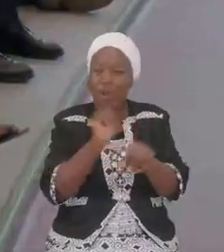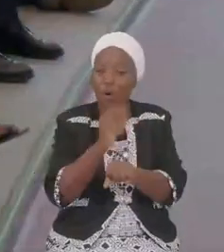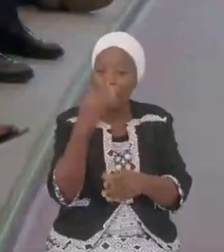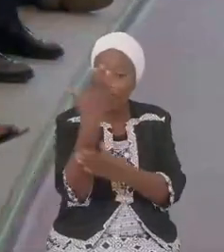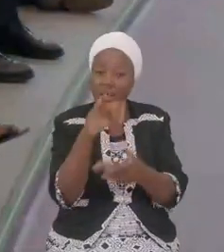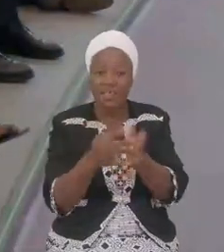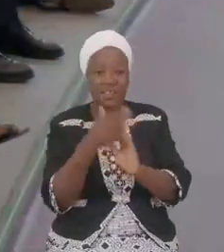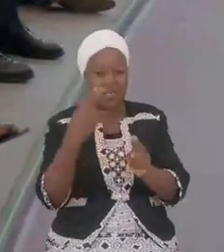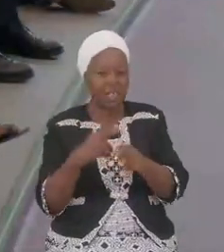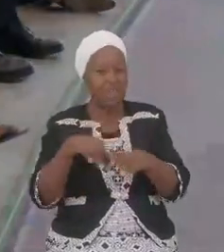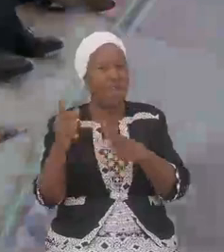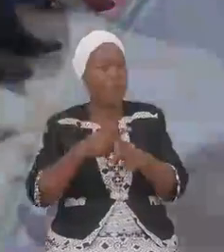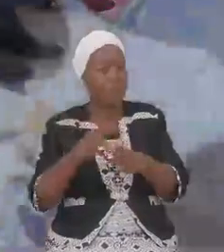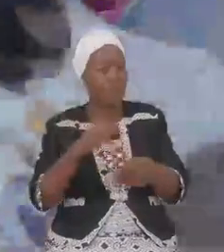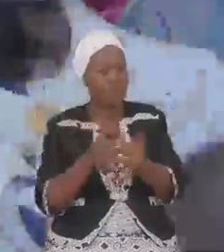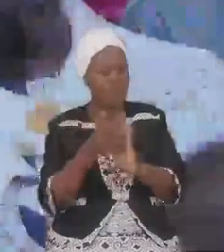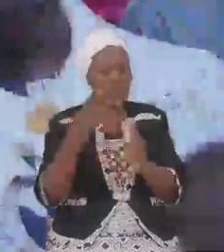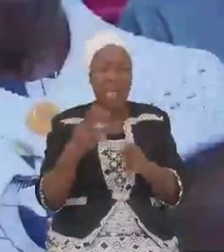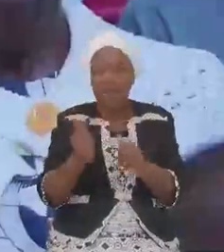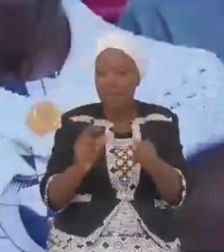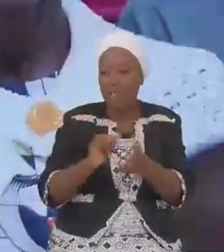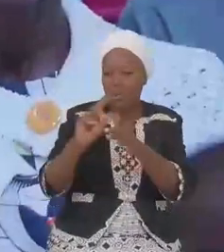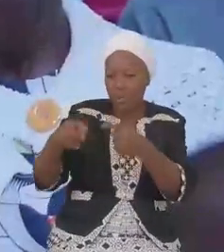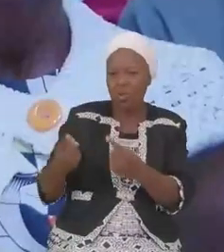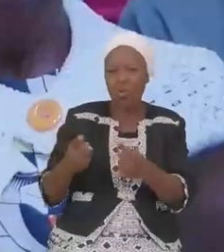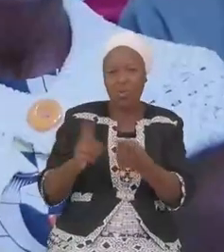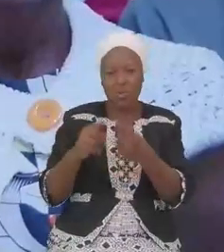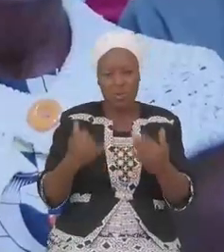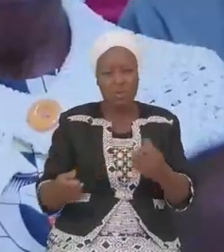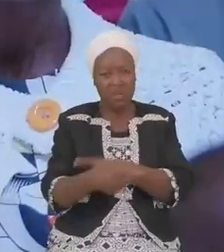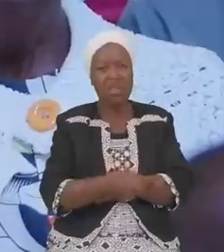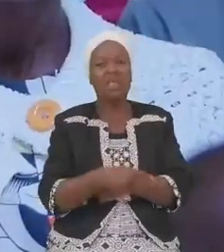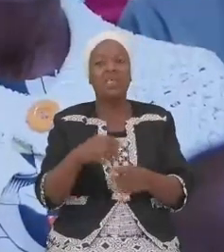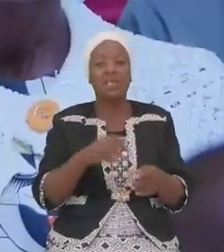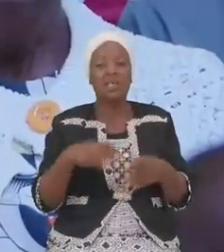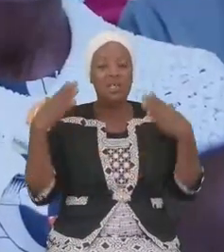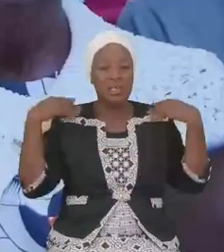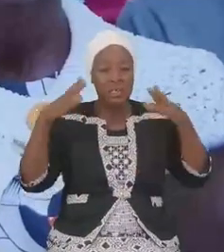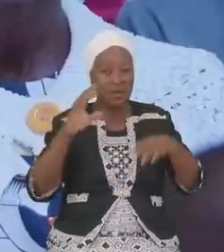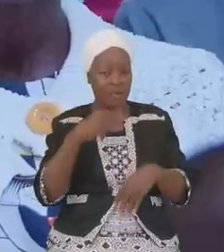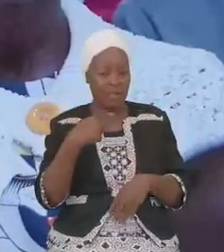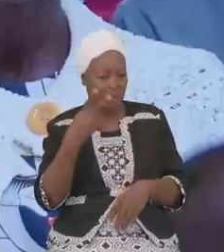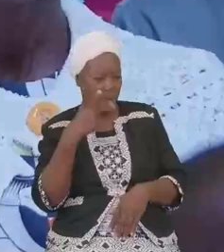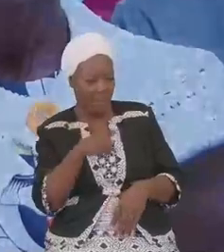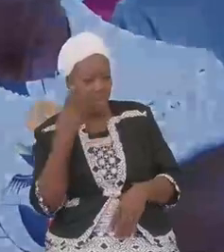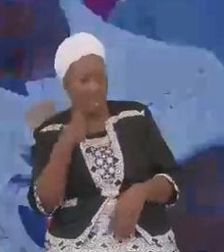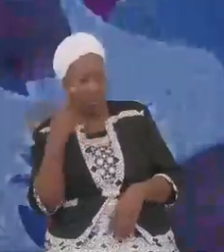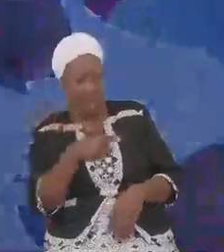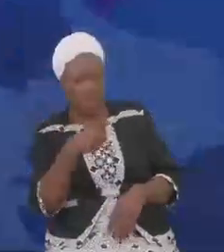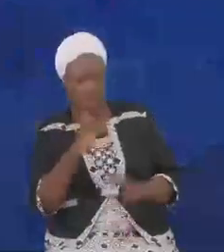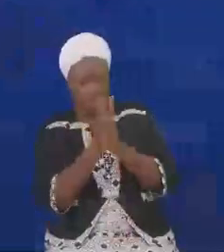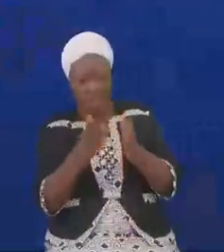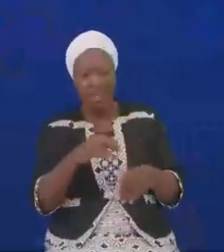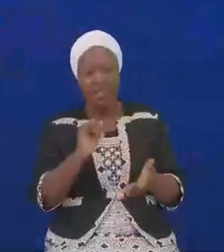pour l'œuvre de votre vie, dans votre profession, partout où vous allez. À partir de ce jour, les anges vont dire que voici le